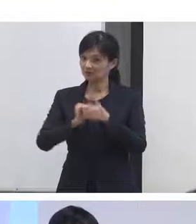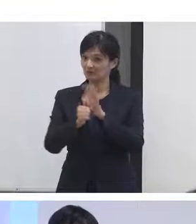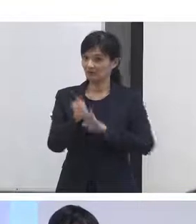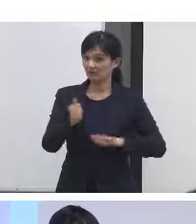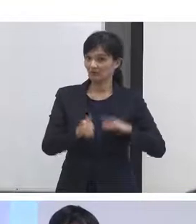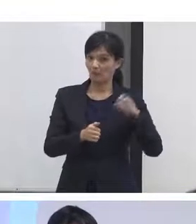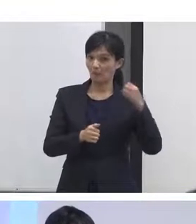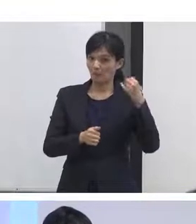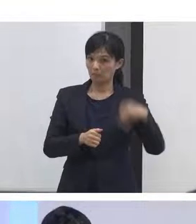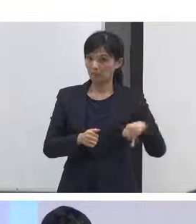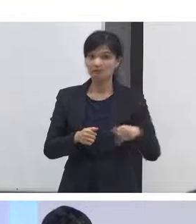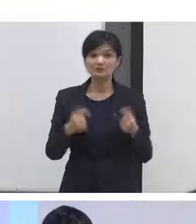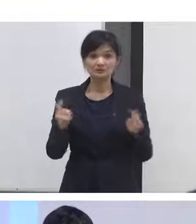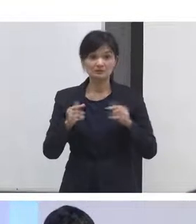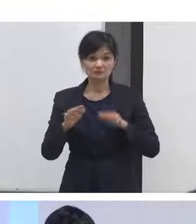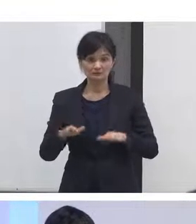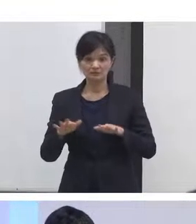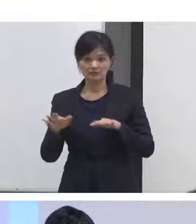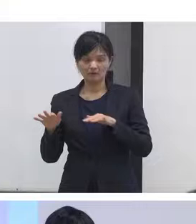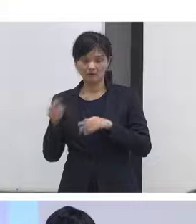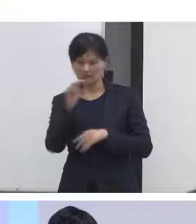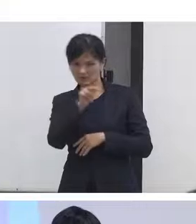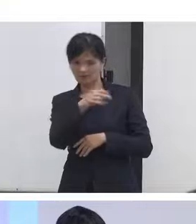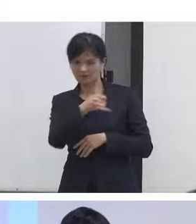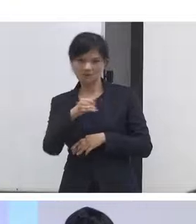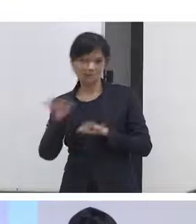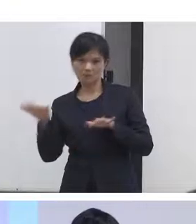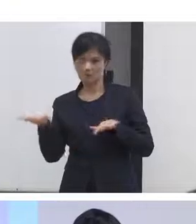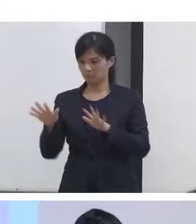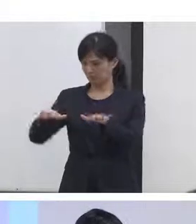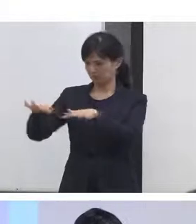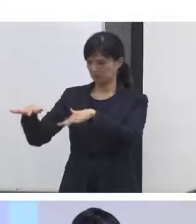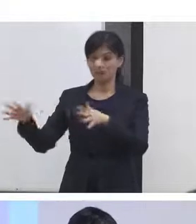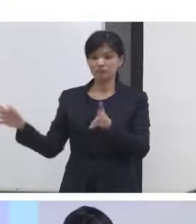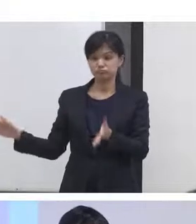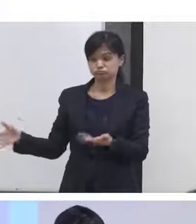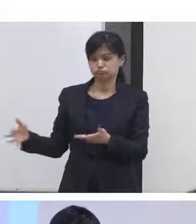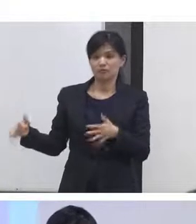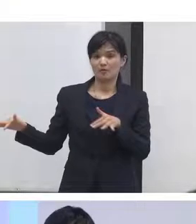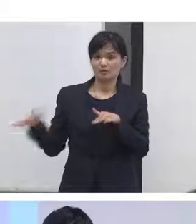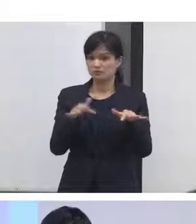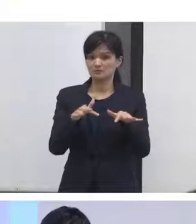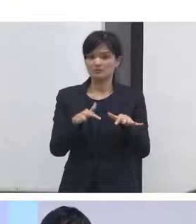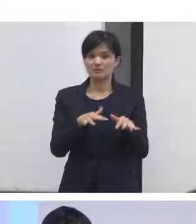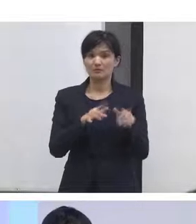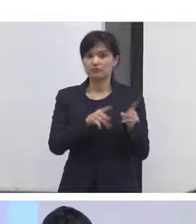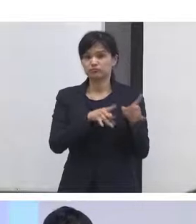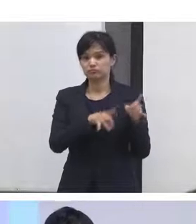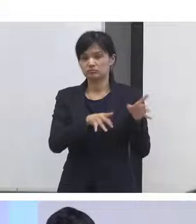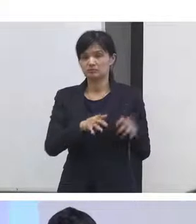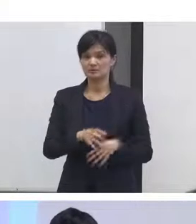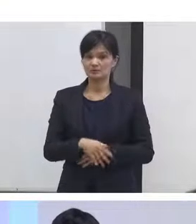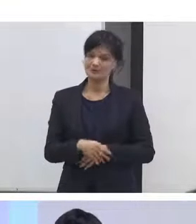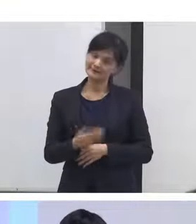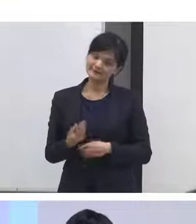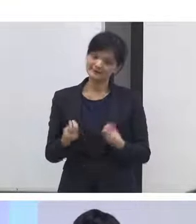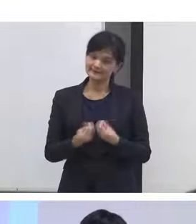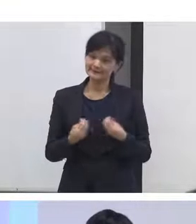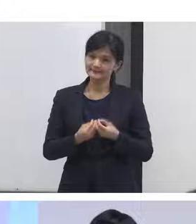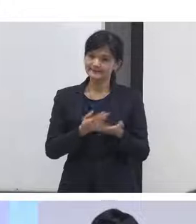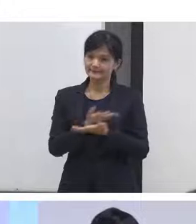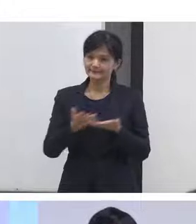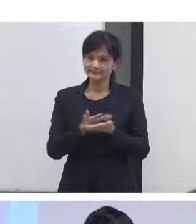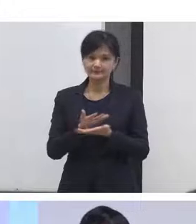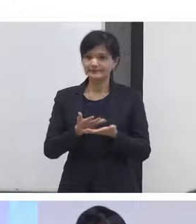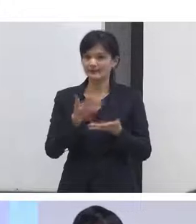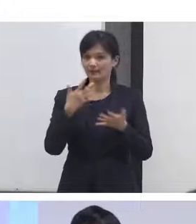的出征文化。出征文化这件事也是一个促进大家参与，但是它的参与可能会让很多的讨论更难进行。所以我